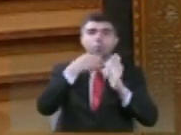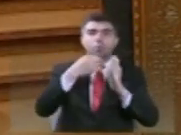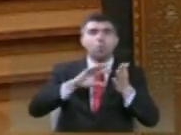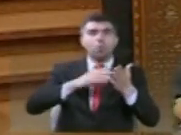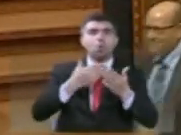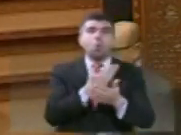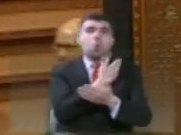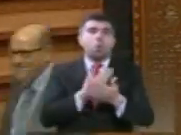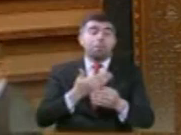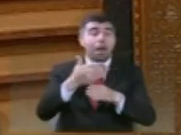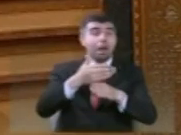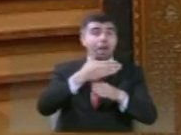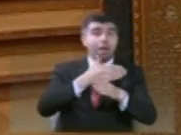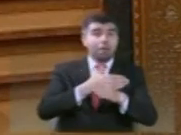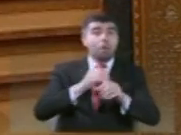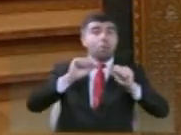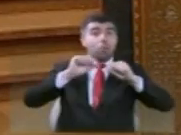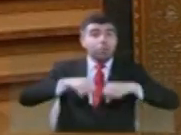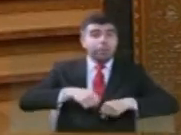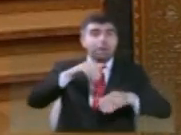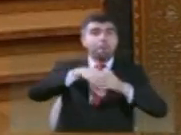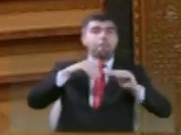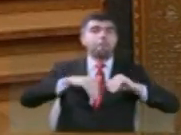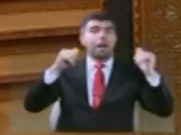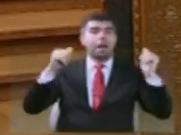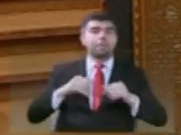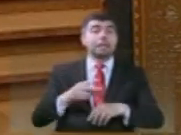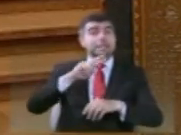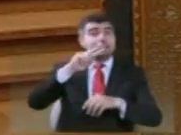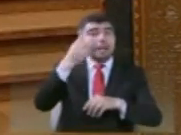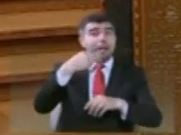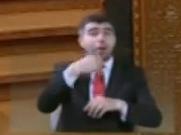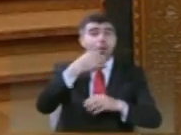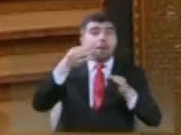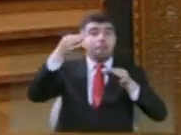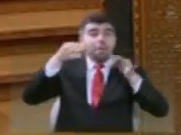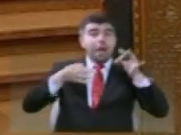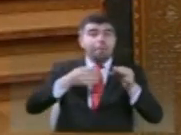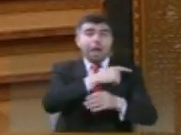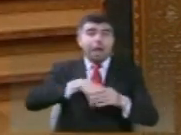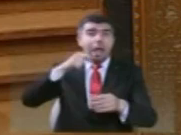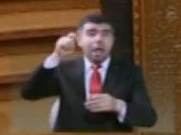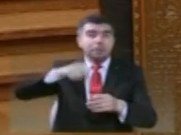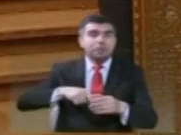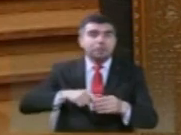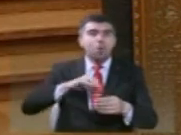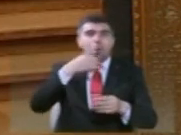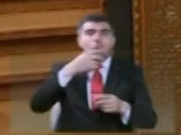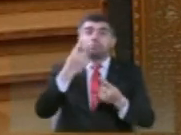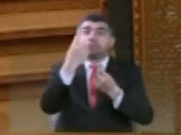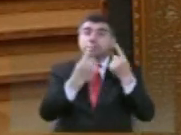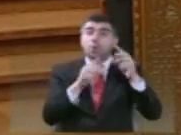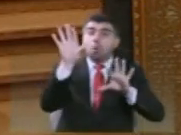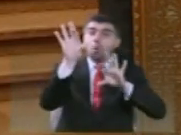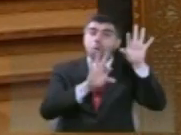الحكومة السابقة وصدق عليه البرلمان. ثانيا، القضاء هو الذي يحكم باستحقاق النساء من عدمهن. ما